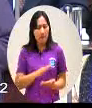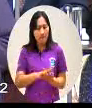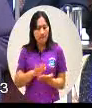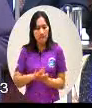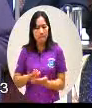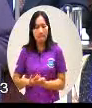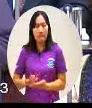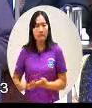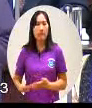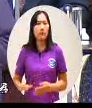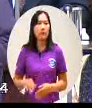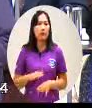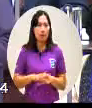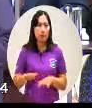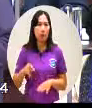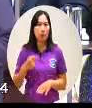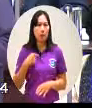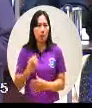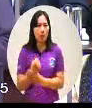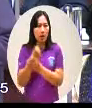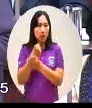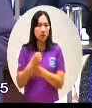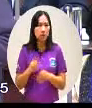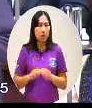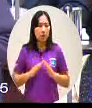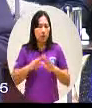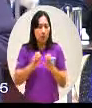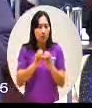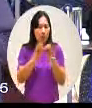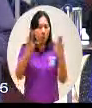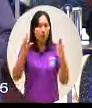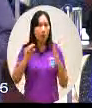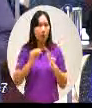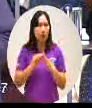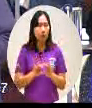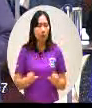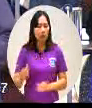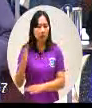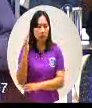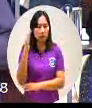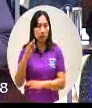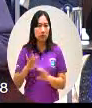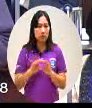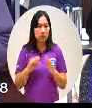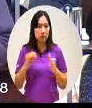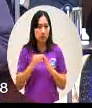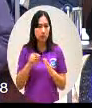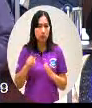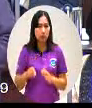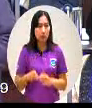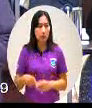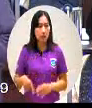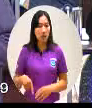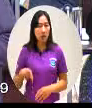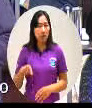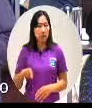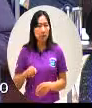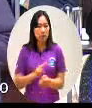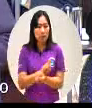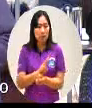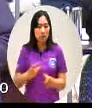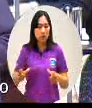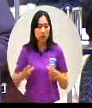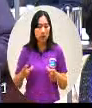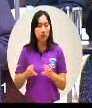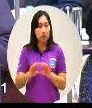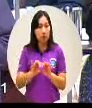持都市发展局甲地政局增进地目临横土地吼，规个